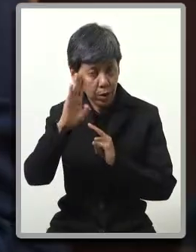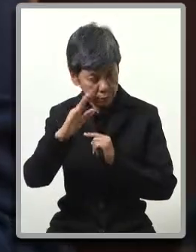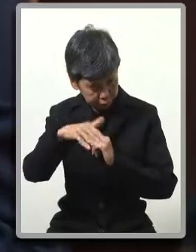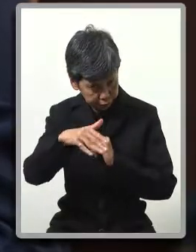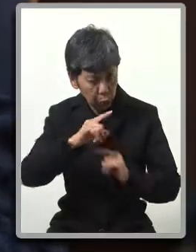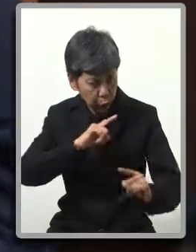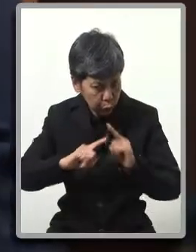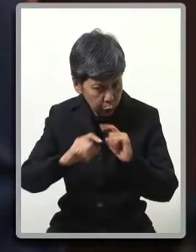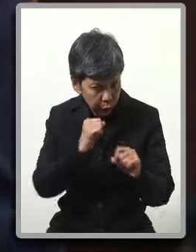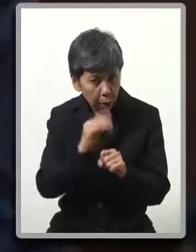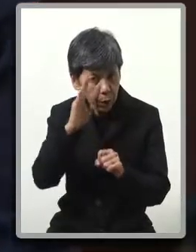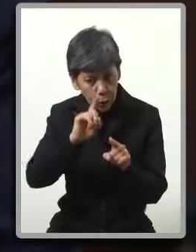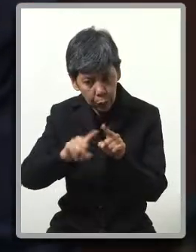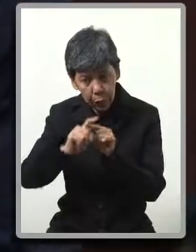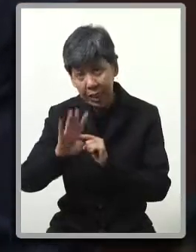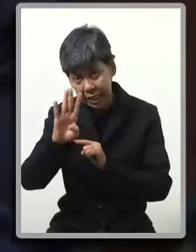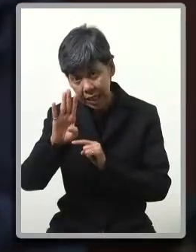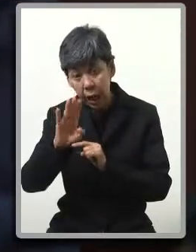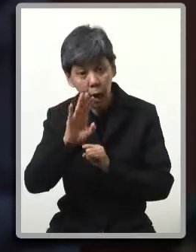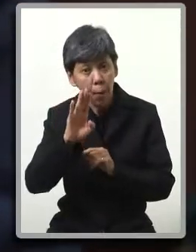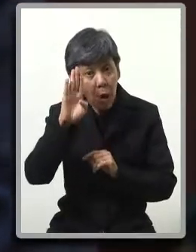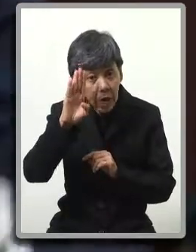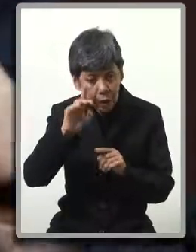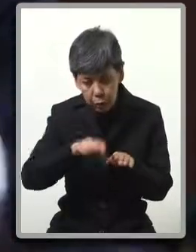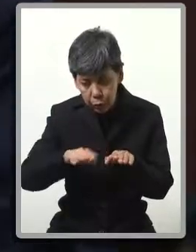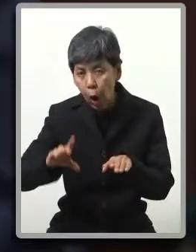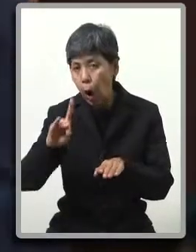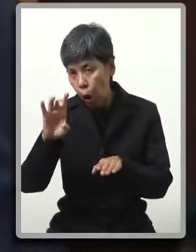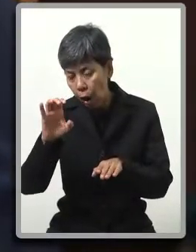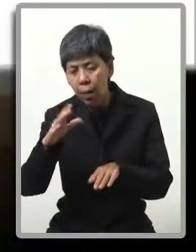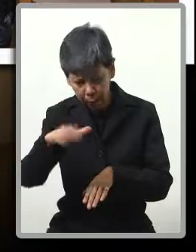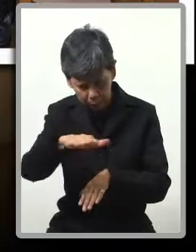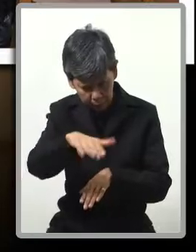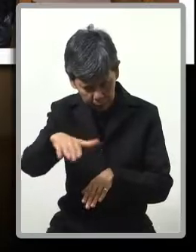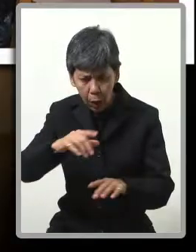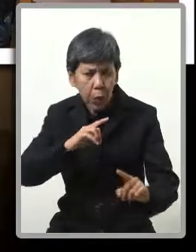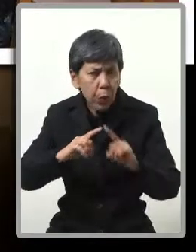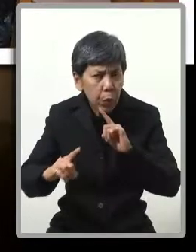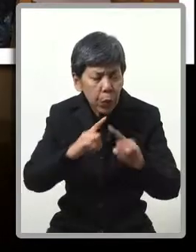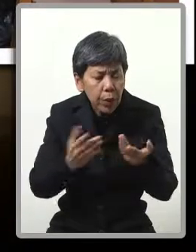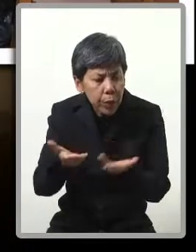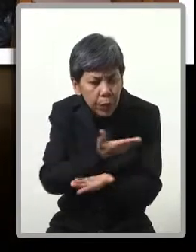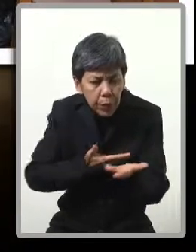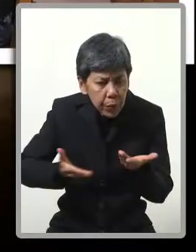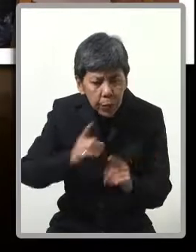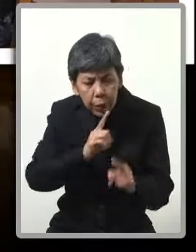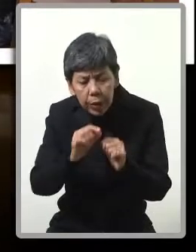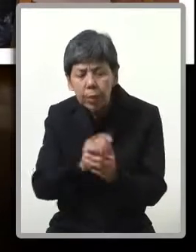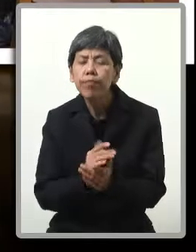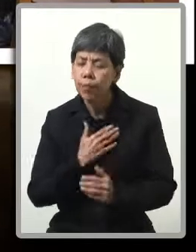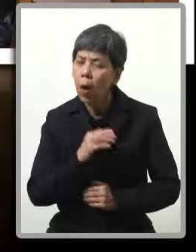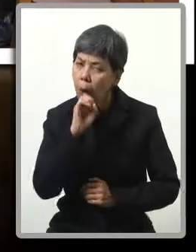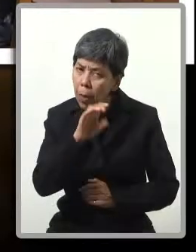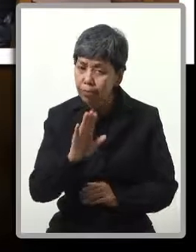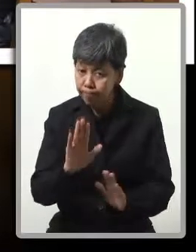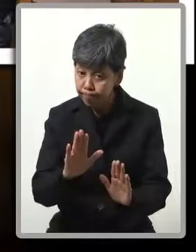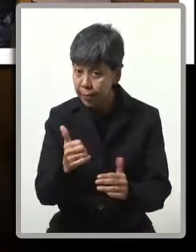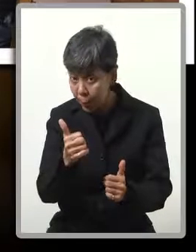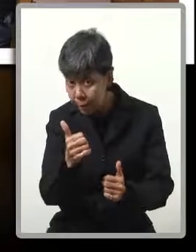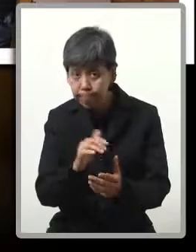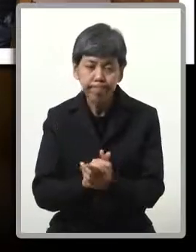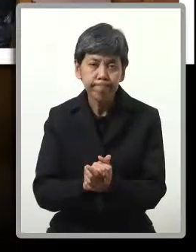การมาก่อนสาย8นี่มีผู้ประกอบการ4รายนะครับท่านมีรถ100คันผมเชิญผู้ประกอบการมาคุยกันผมบอกว่